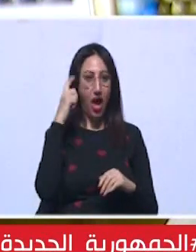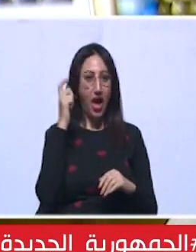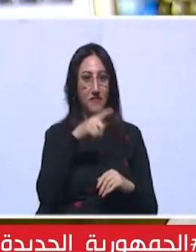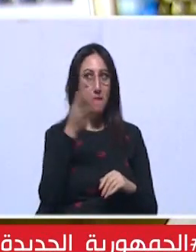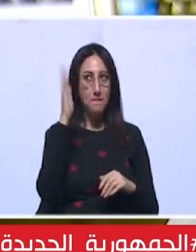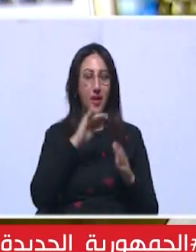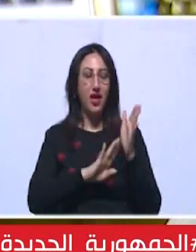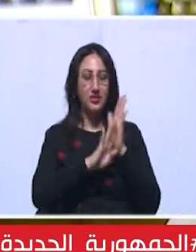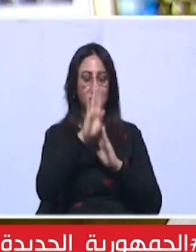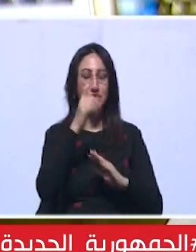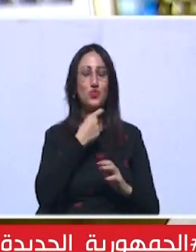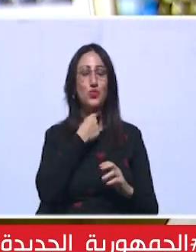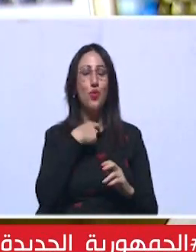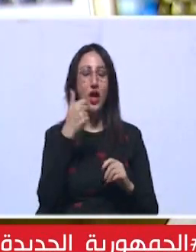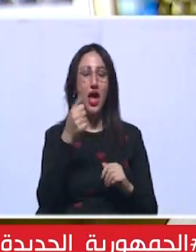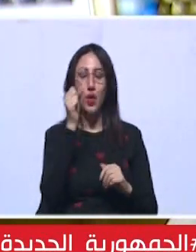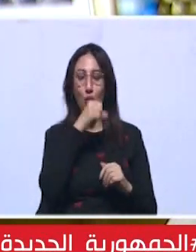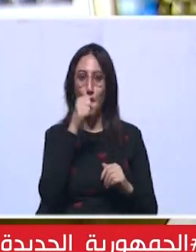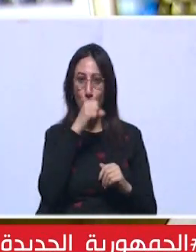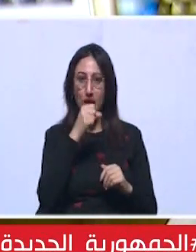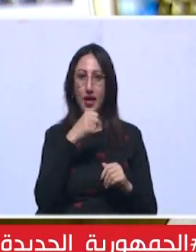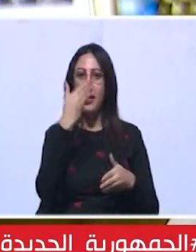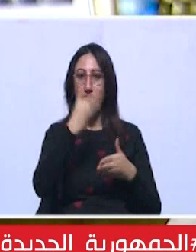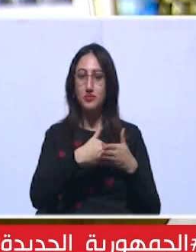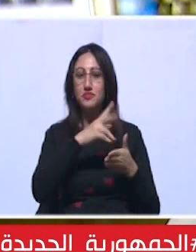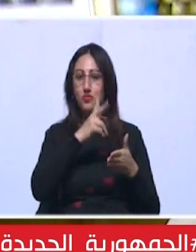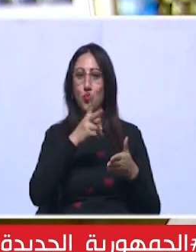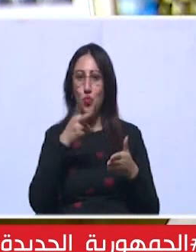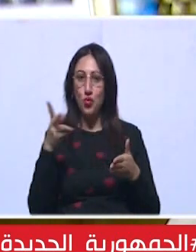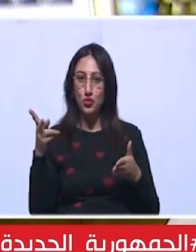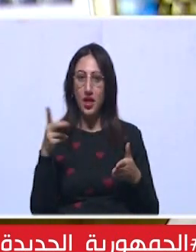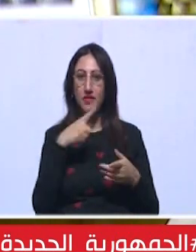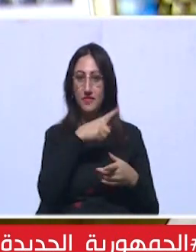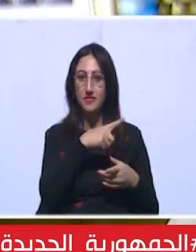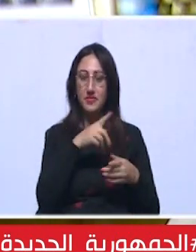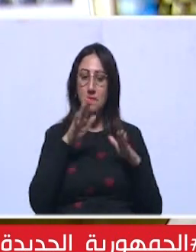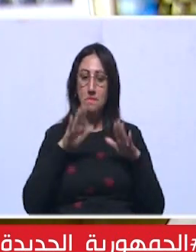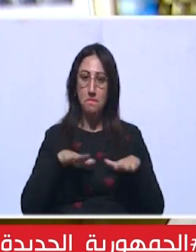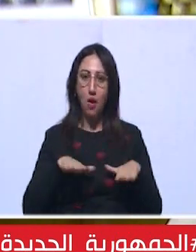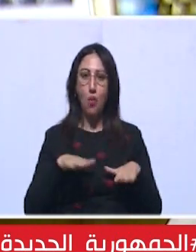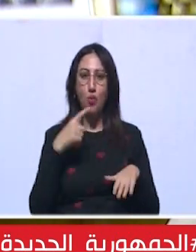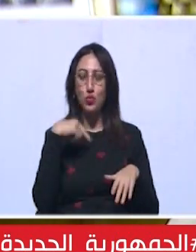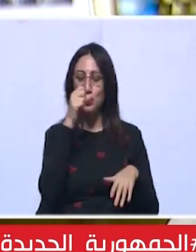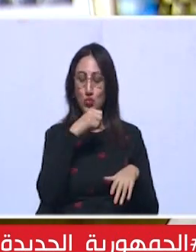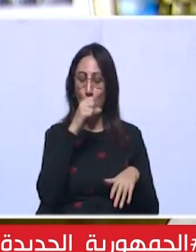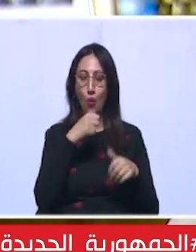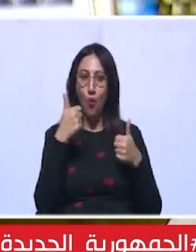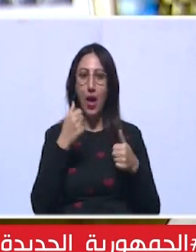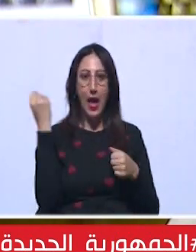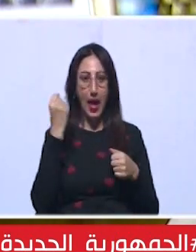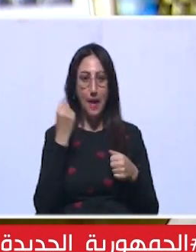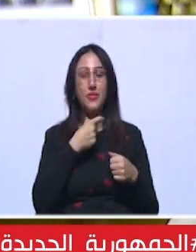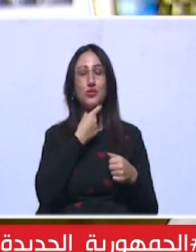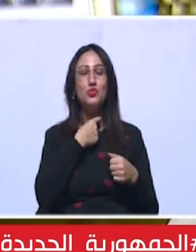كبير وقدرت من اغنيه لاغنيه ومن البوم لالبوم انها تحقق ذاتها وتاكد امكانياتها وكمان